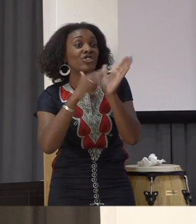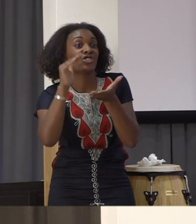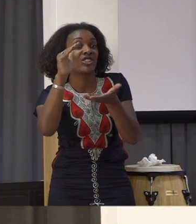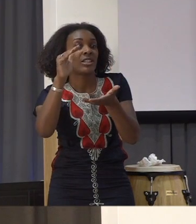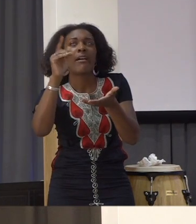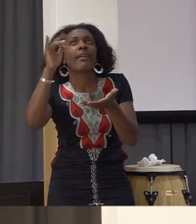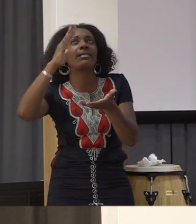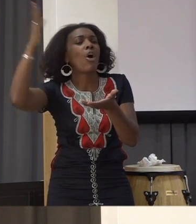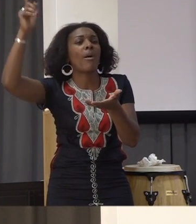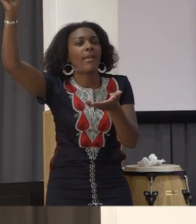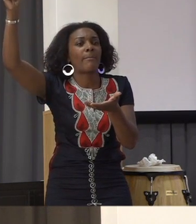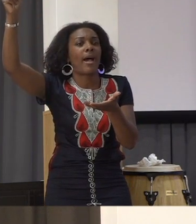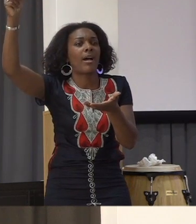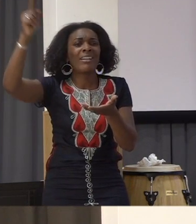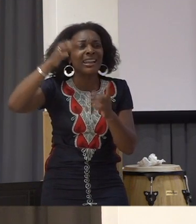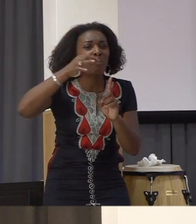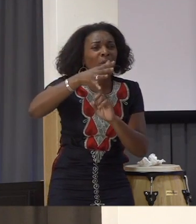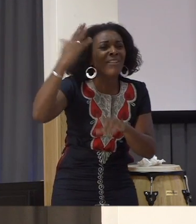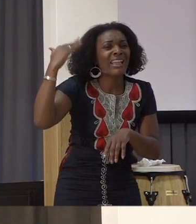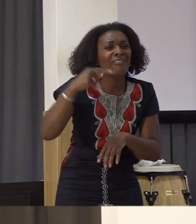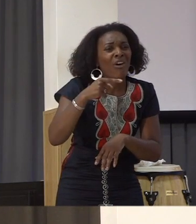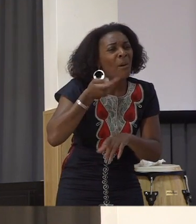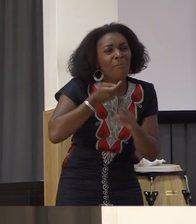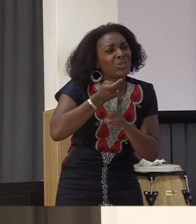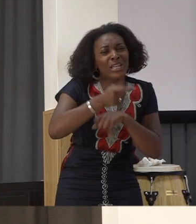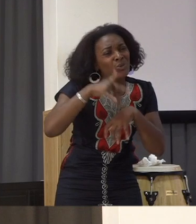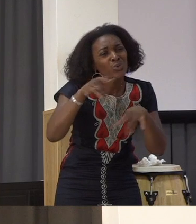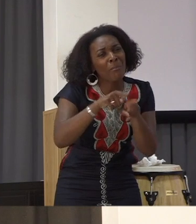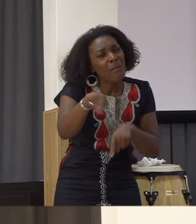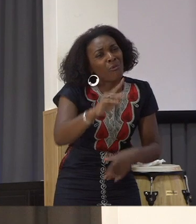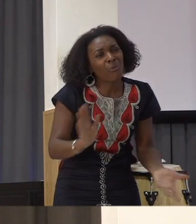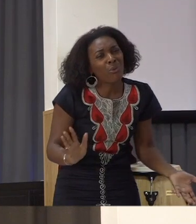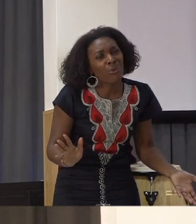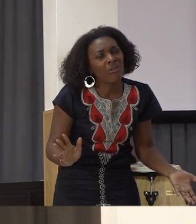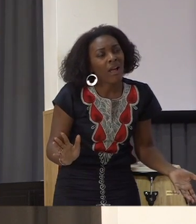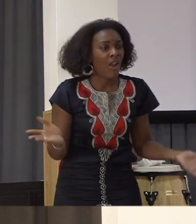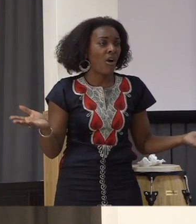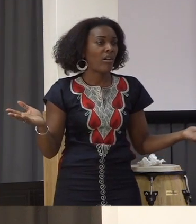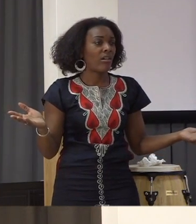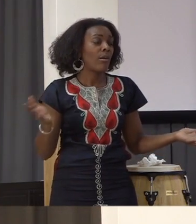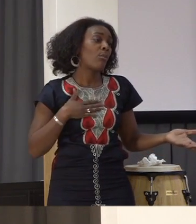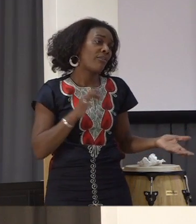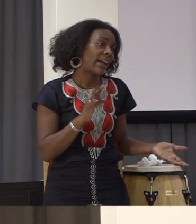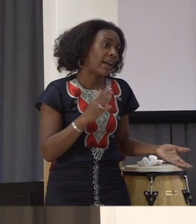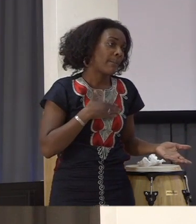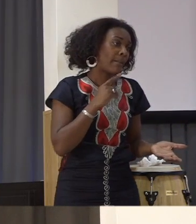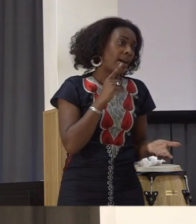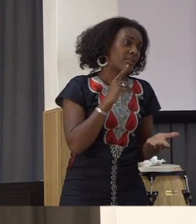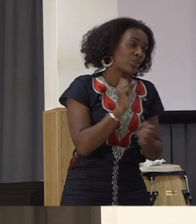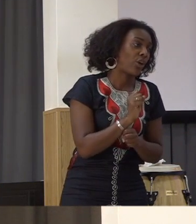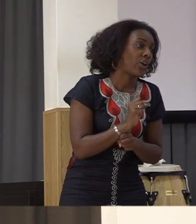a persécuté les prophètes qui étaient avant vous. Alléluia. Mon frère, ma sœur, si tu es persécuté à cause de ta foi, c'est un sujet de